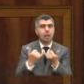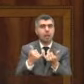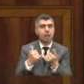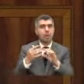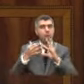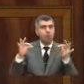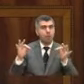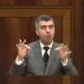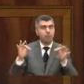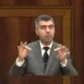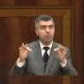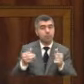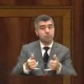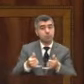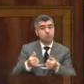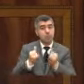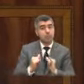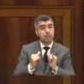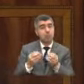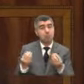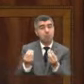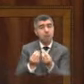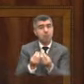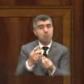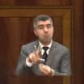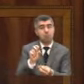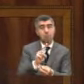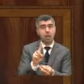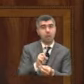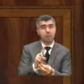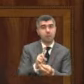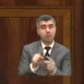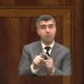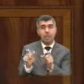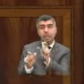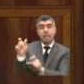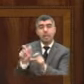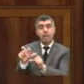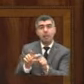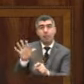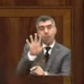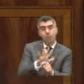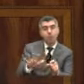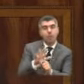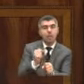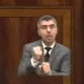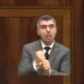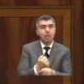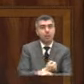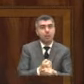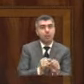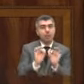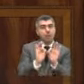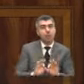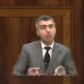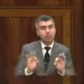الساعه ما كنتيش انت جالس معاهم، ما عرفتيش كنت بان مسؤول على الملايين ديال المغاربه طلب معاشوات. ولا ما غاديش